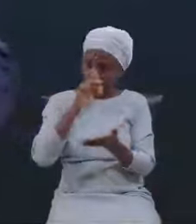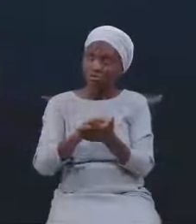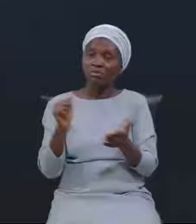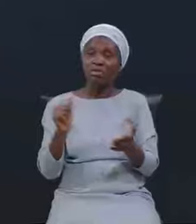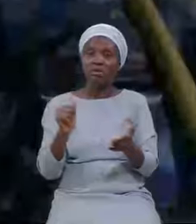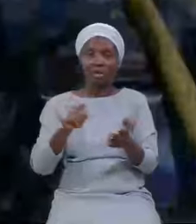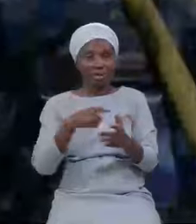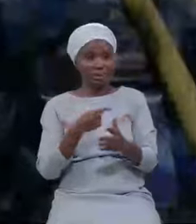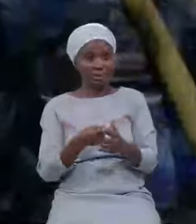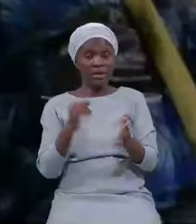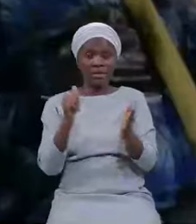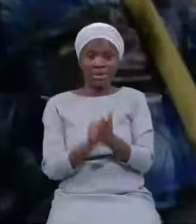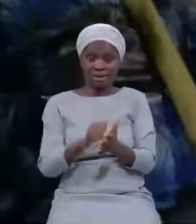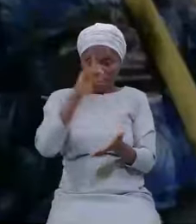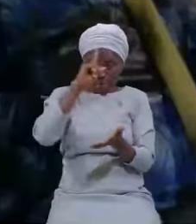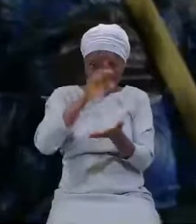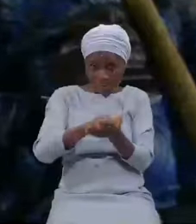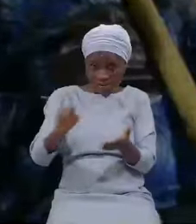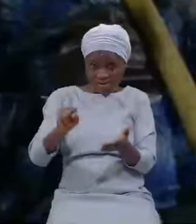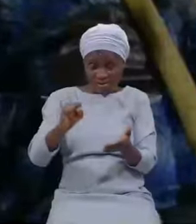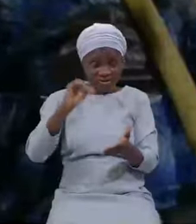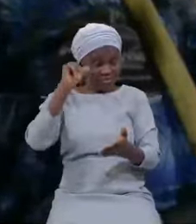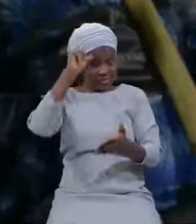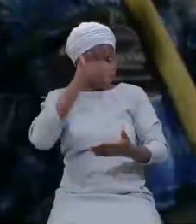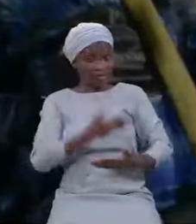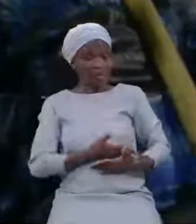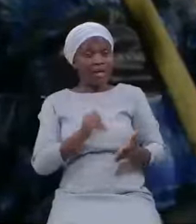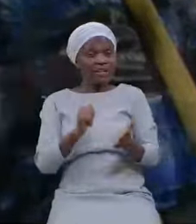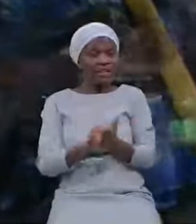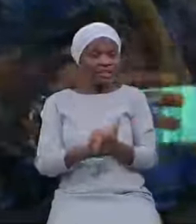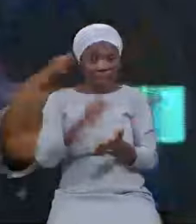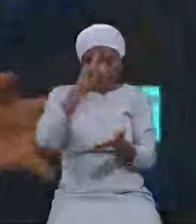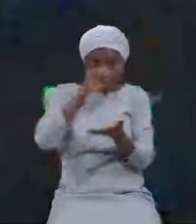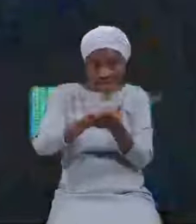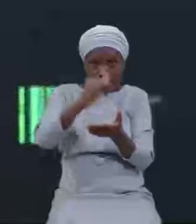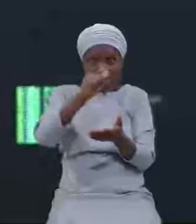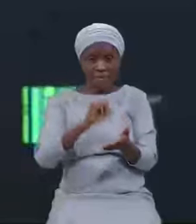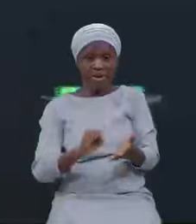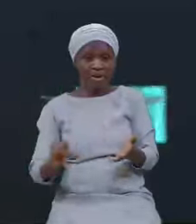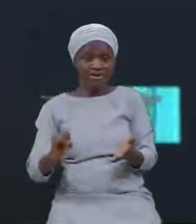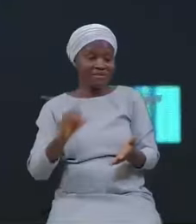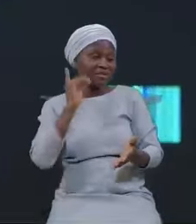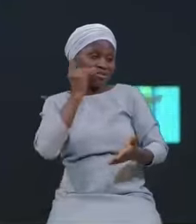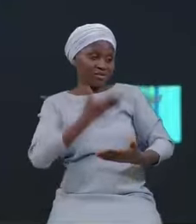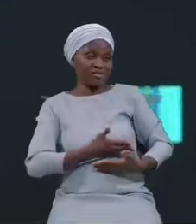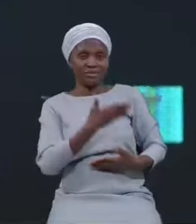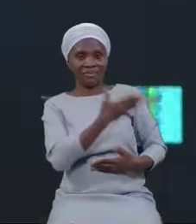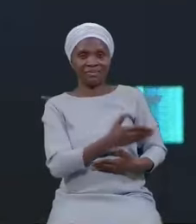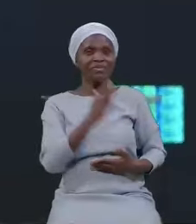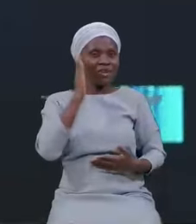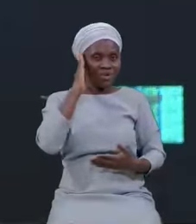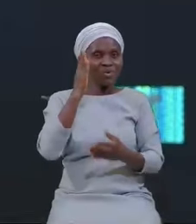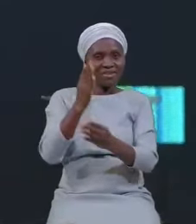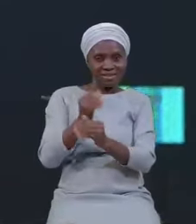qui croit, aura ce que le Père Céleste, ce que le Fils unique donne à